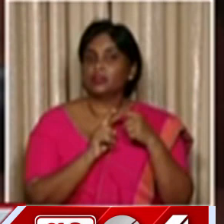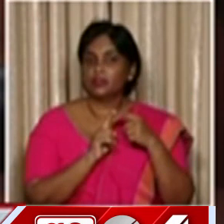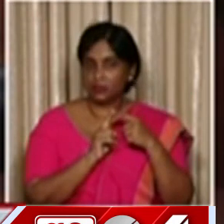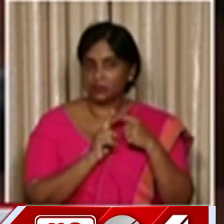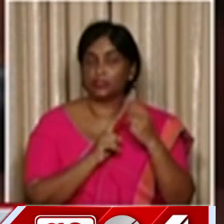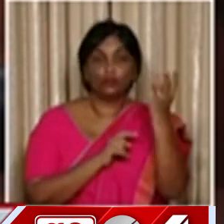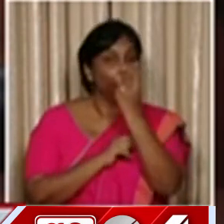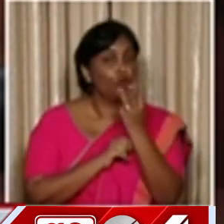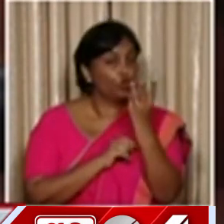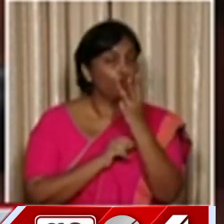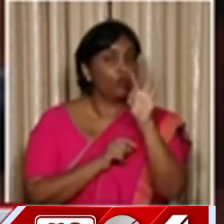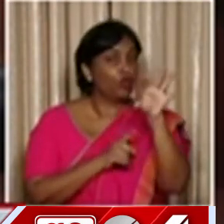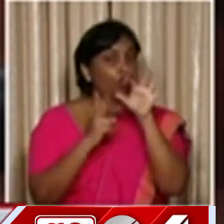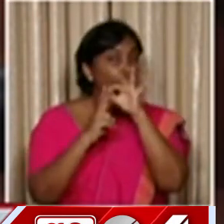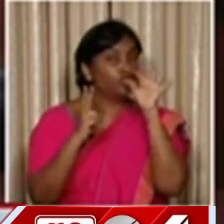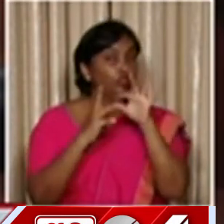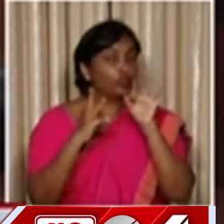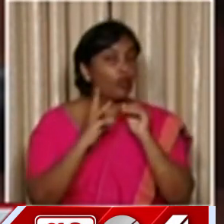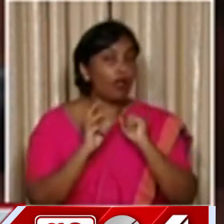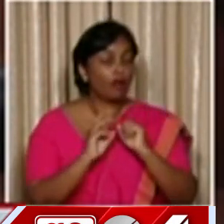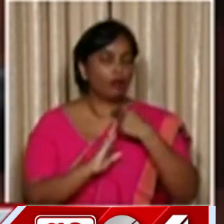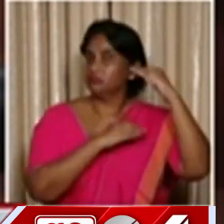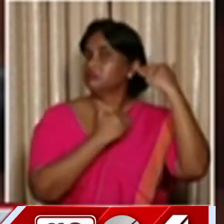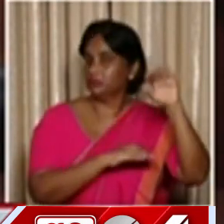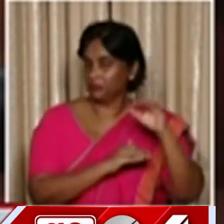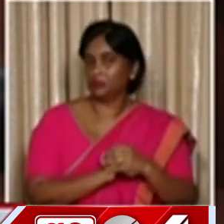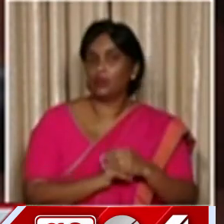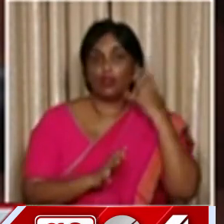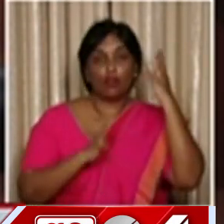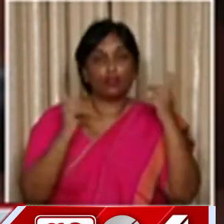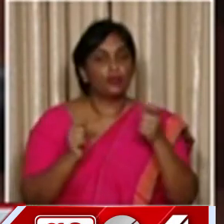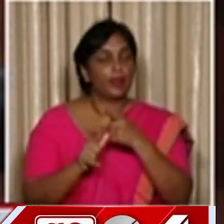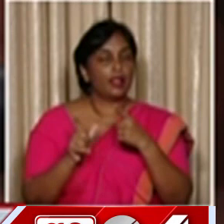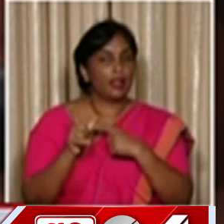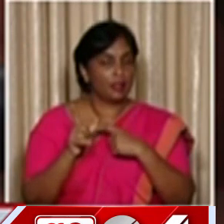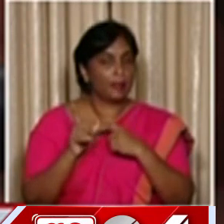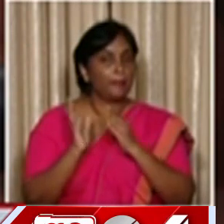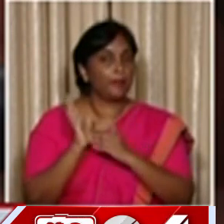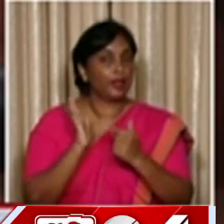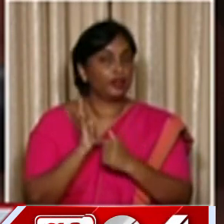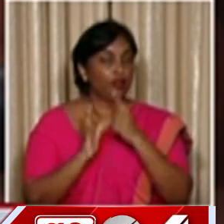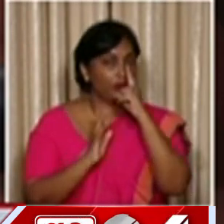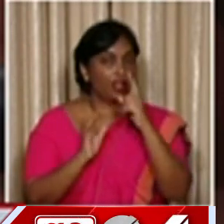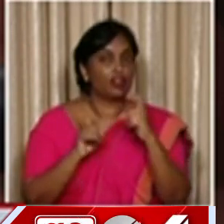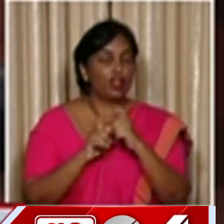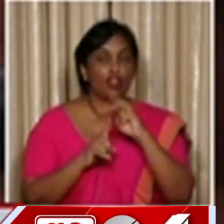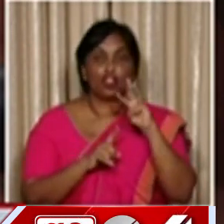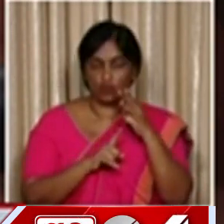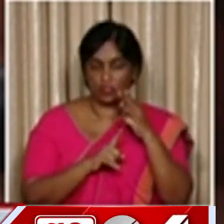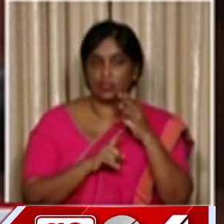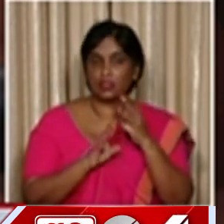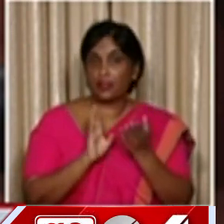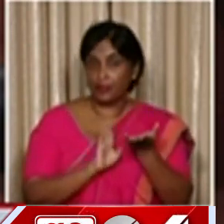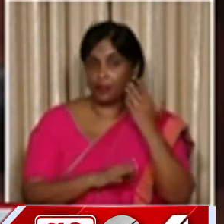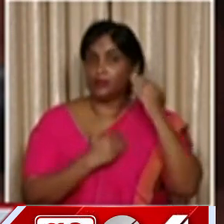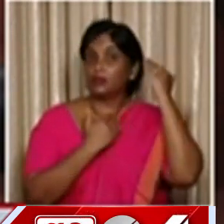මේ තුන් දෙනා තෝරාගත්තේ කොහොමද කියන එක රටට එලිදරව් කළ යුතුයි ලෝකවලඳපොළ ඇපටයිට් මෙට්‍රික් ටොන් එකක් ඩොලර් 300කට වැඩි පිටකර